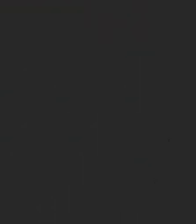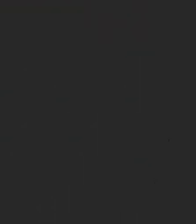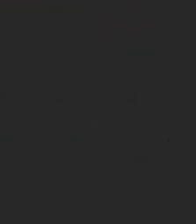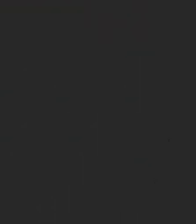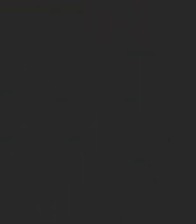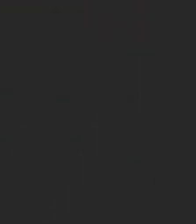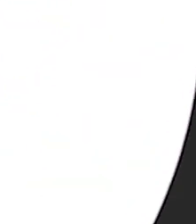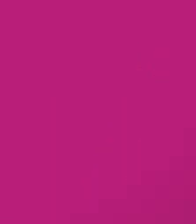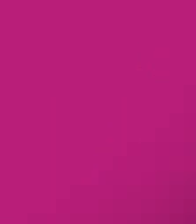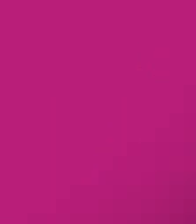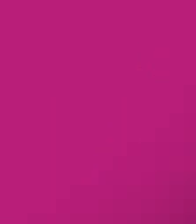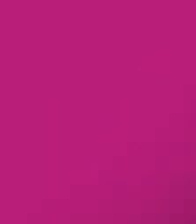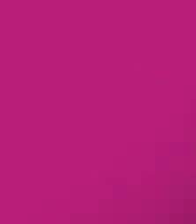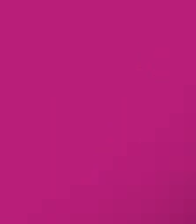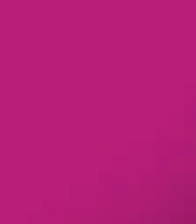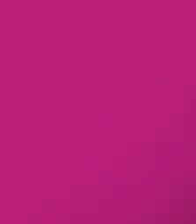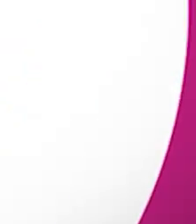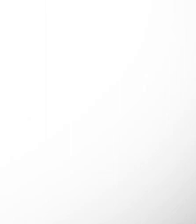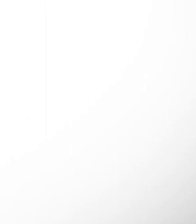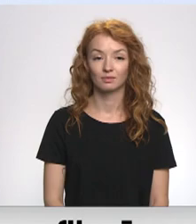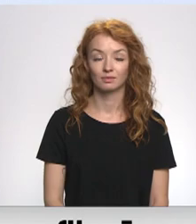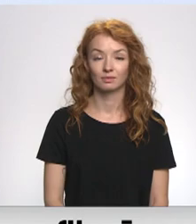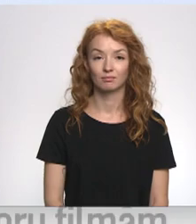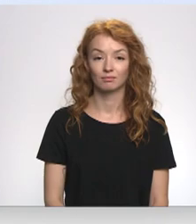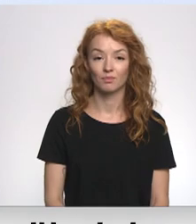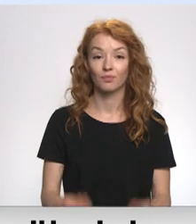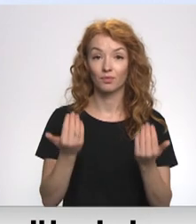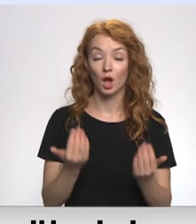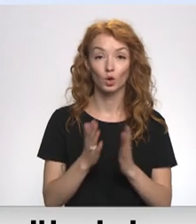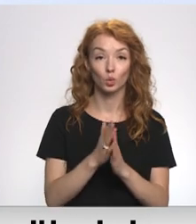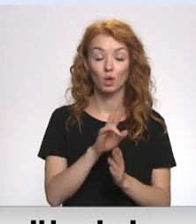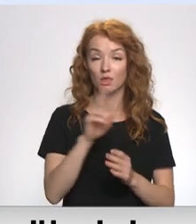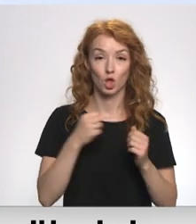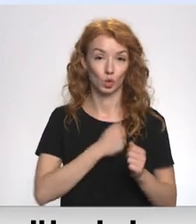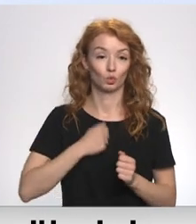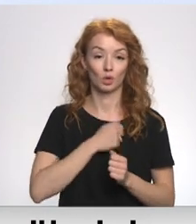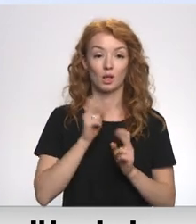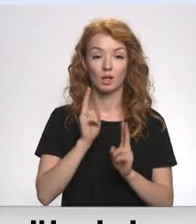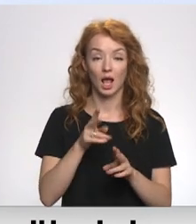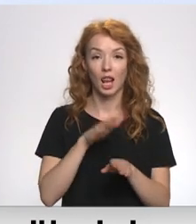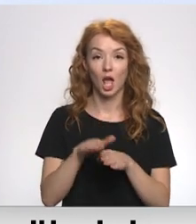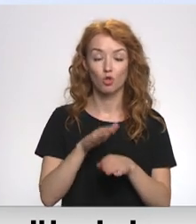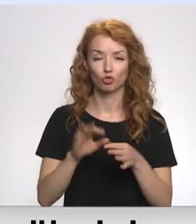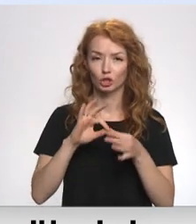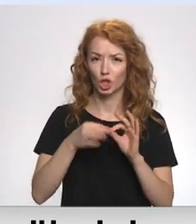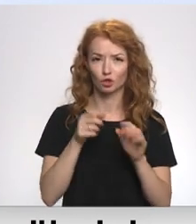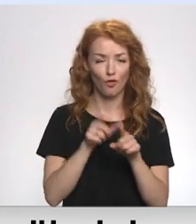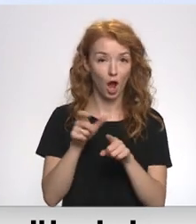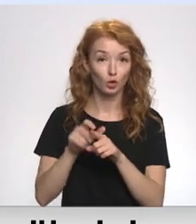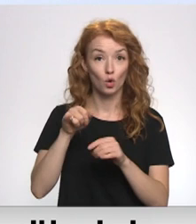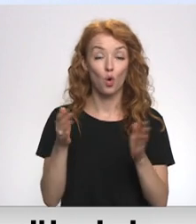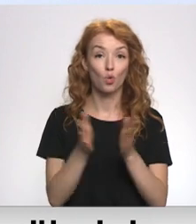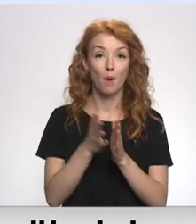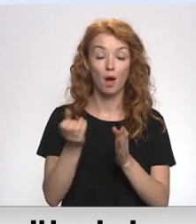Re, viss ēters ir te! Un tagad lūdzu nepukojieties par to, ka lietošu sarežģītus vārdus, jo kopā